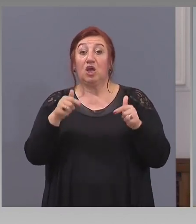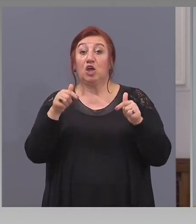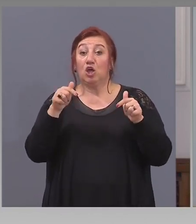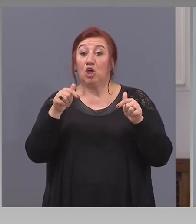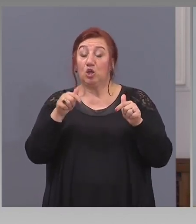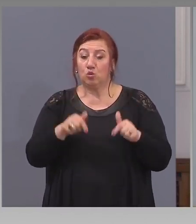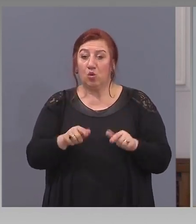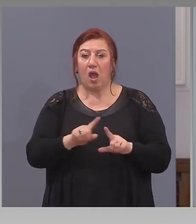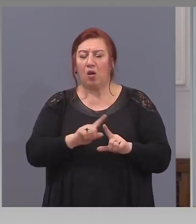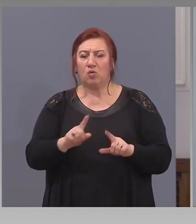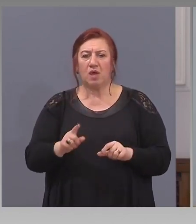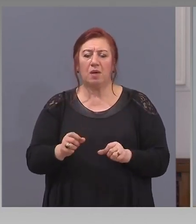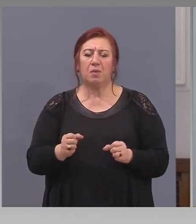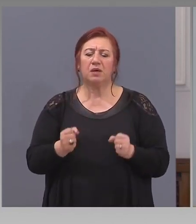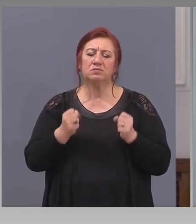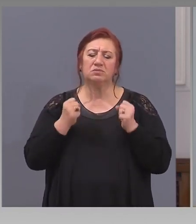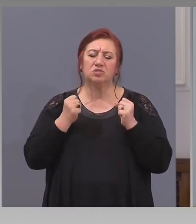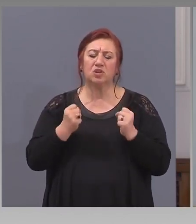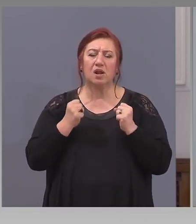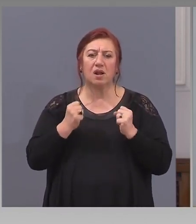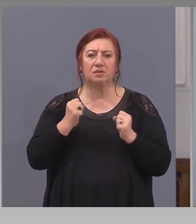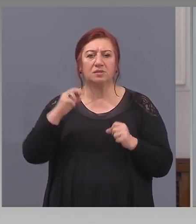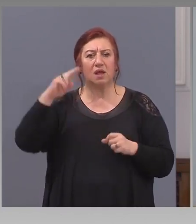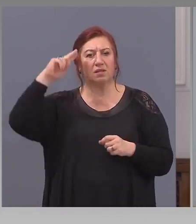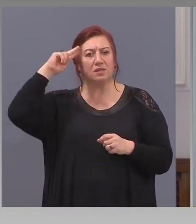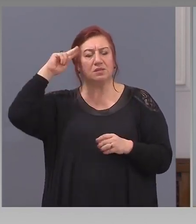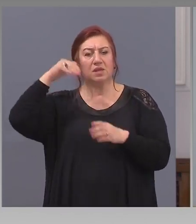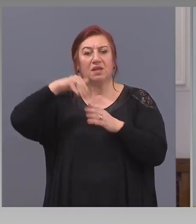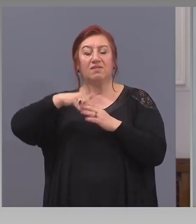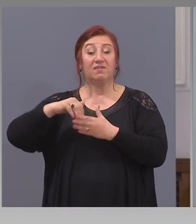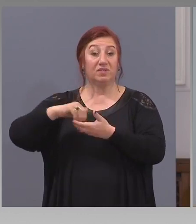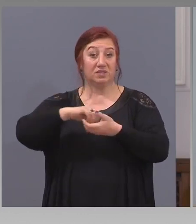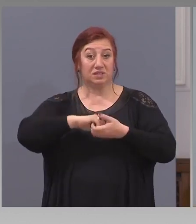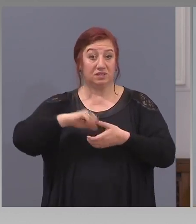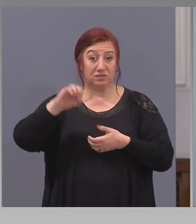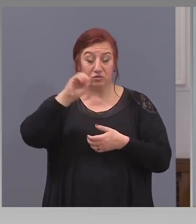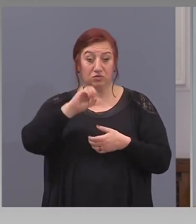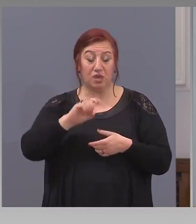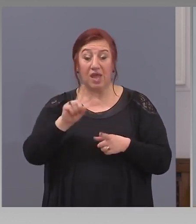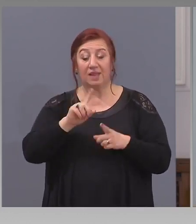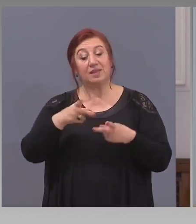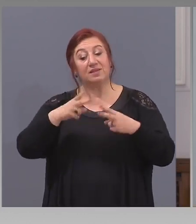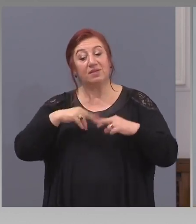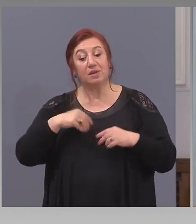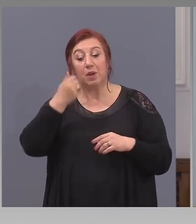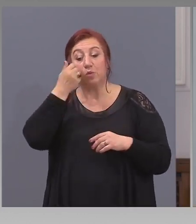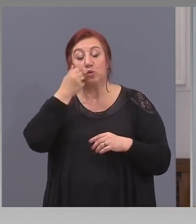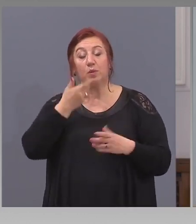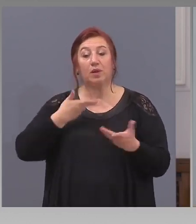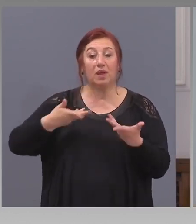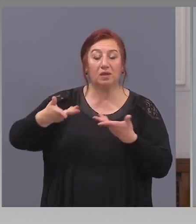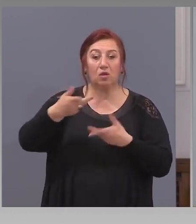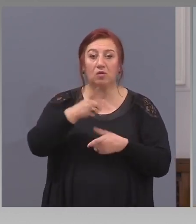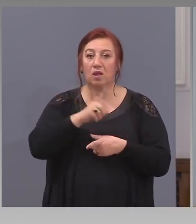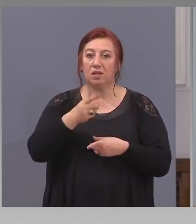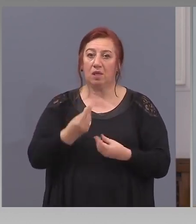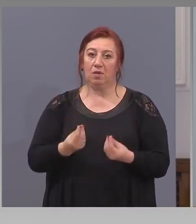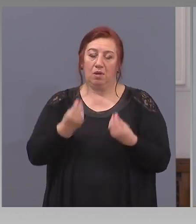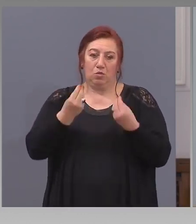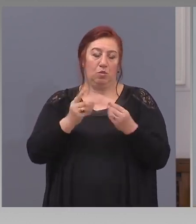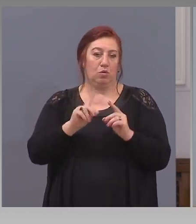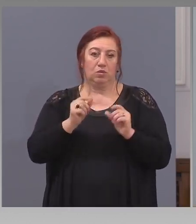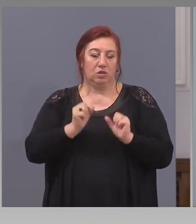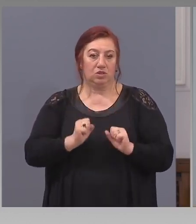пак железна дисциплина в Съюза и да се върнем към добрия тон, нищо добро не ни очаква. Вижте, днеска излезе началник